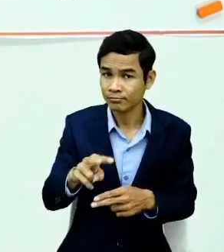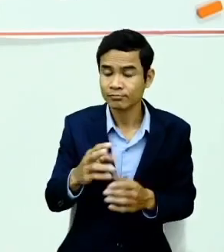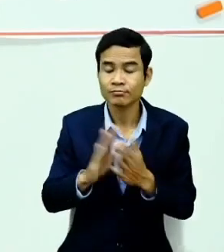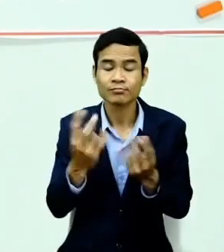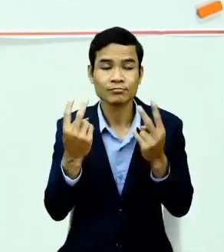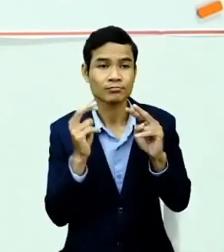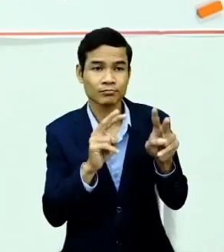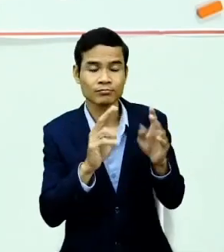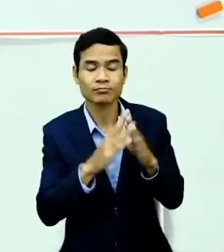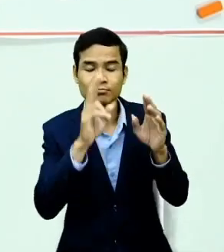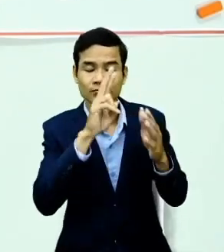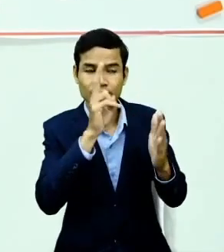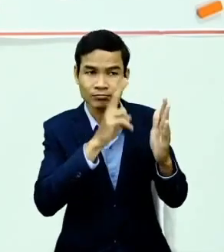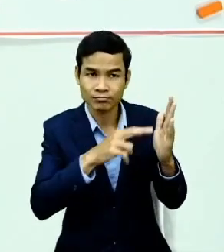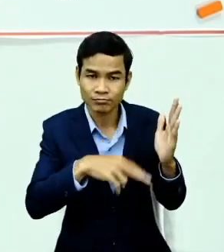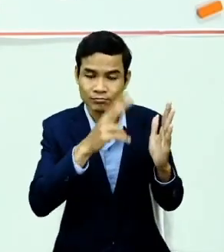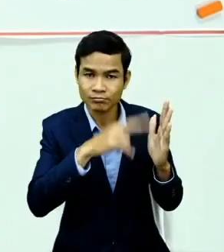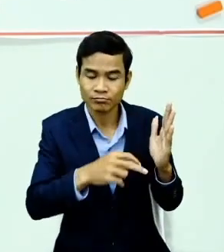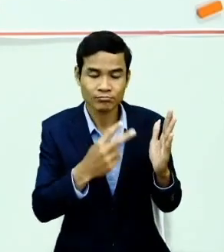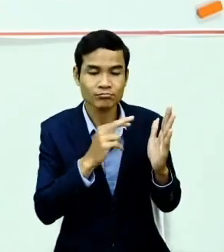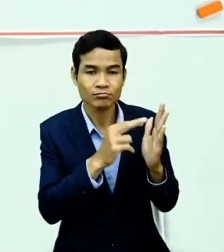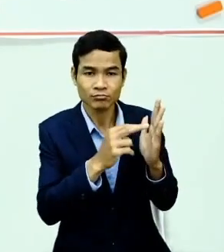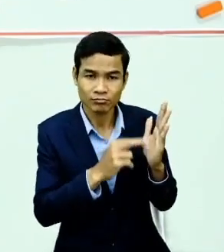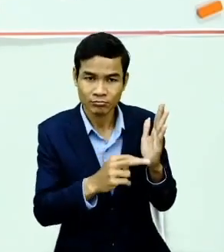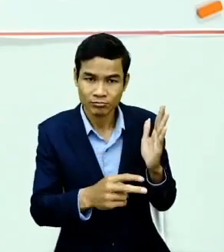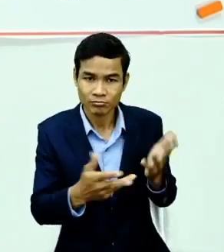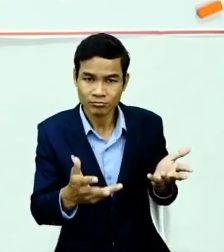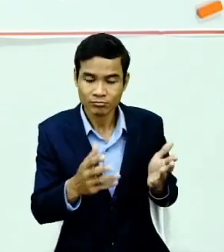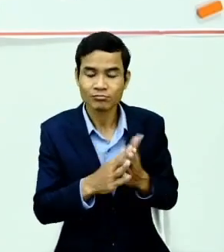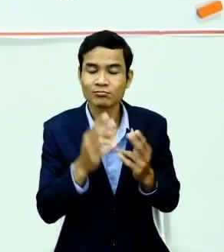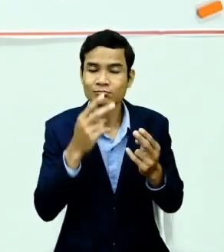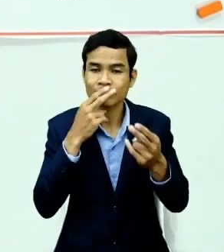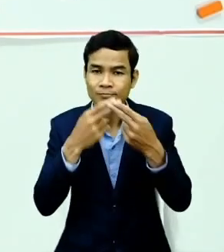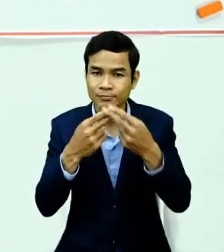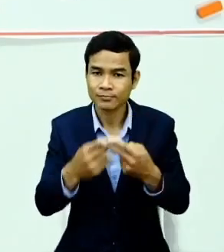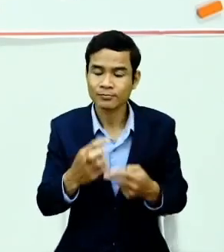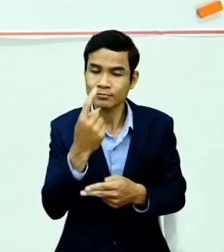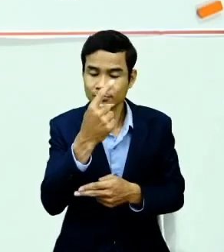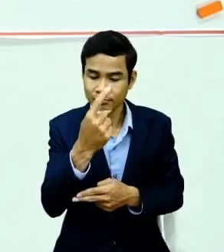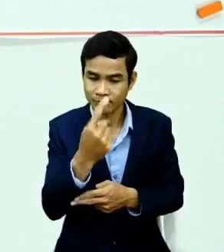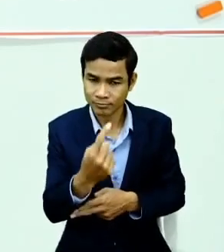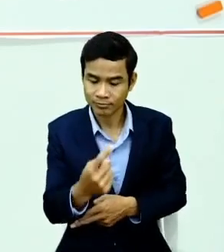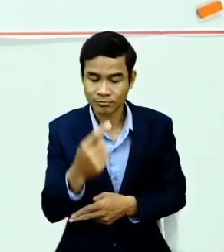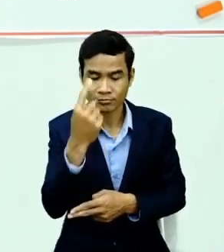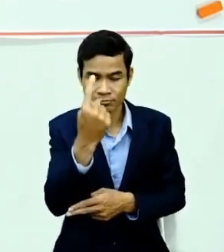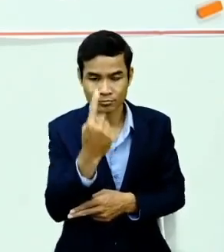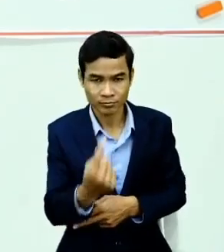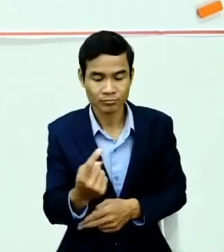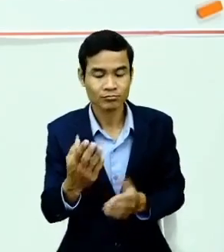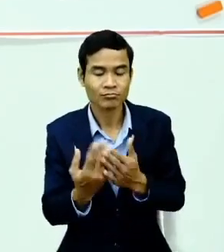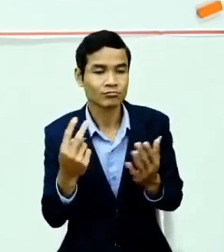chấm lại nè môi thắt nơi khăn nóng là ba môi na nè tập bọt bọt dương nè con nè trả ta